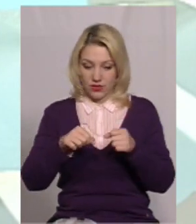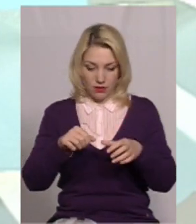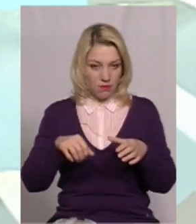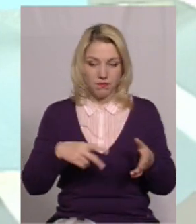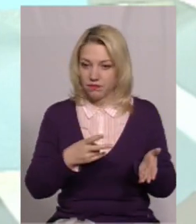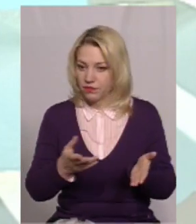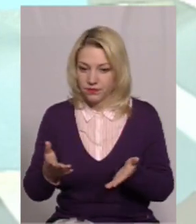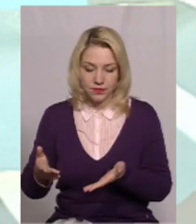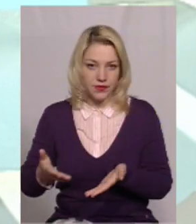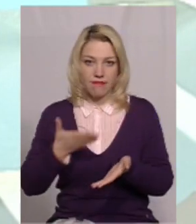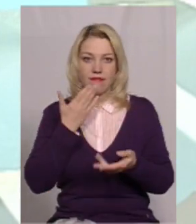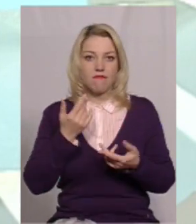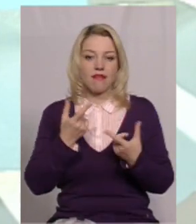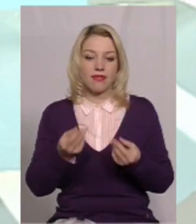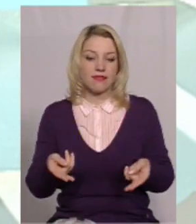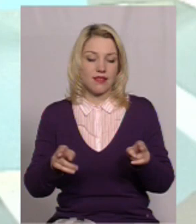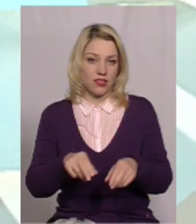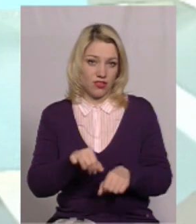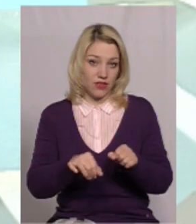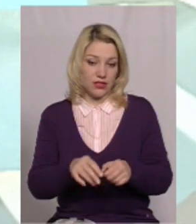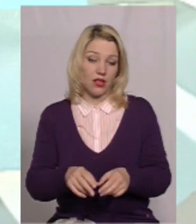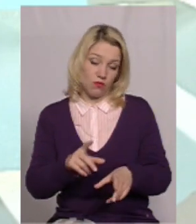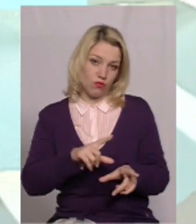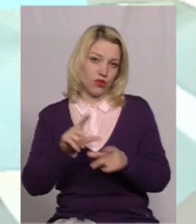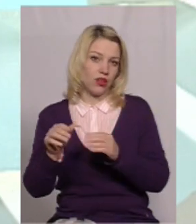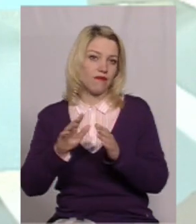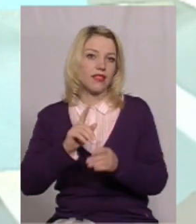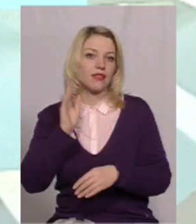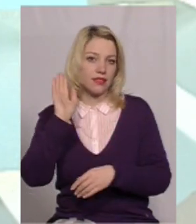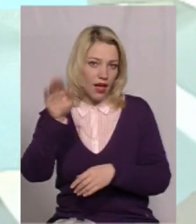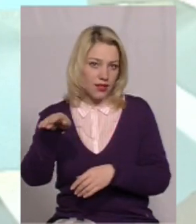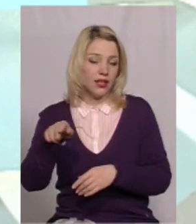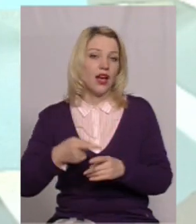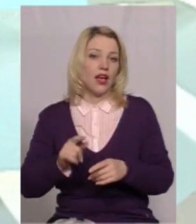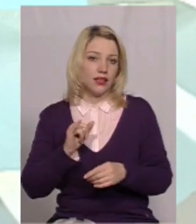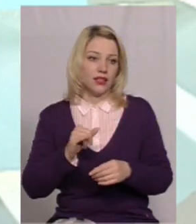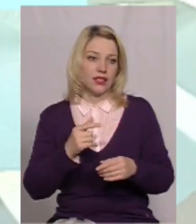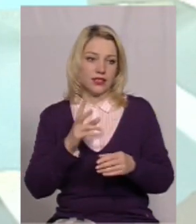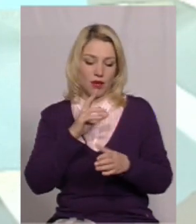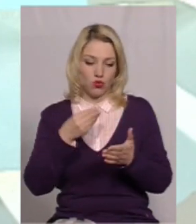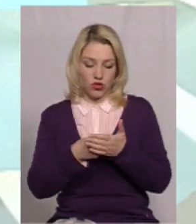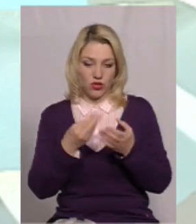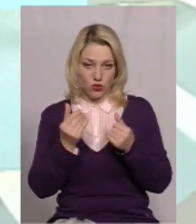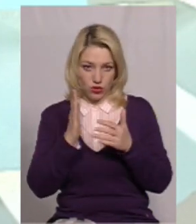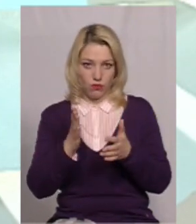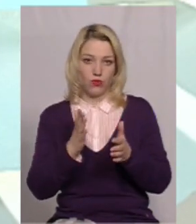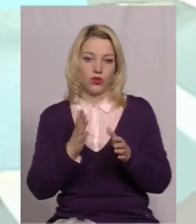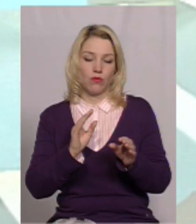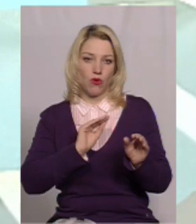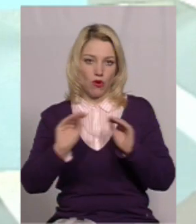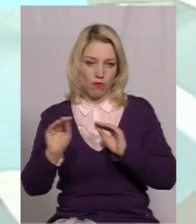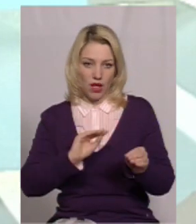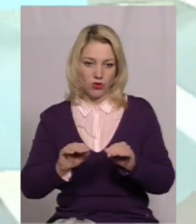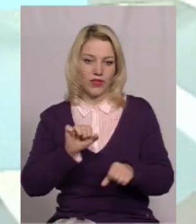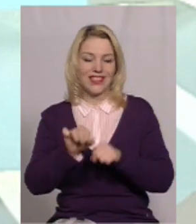де велосипед залишити, поїхав далі. Ну і крім цього, звичайно, ми і за бюджетні кошти будемо обладнувати